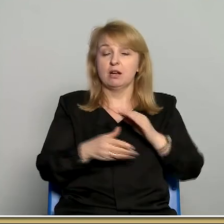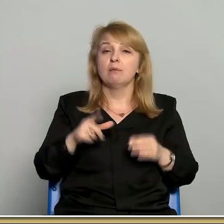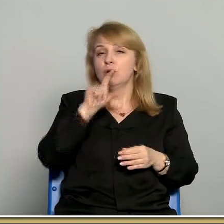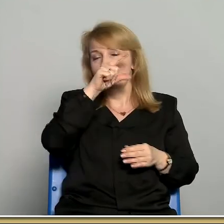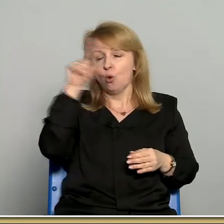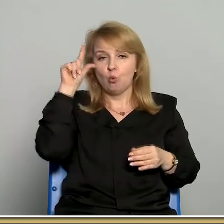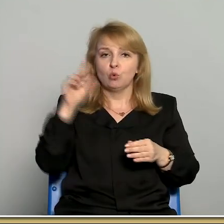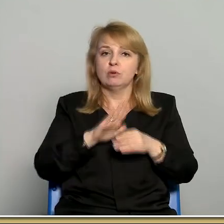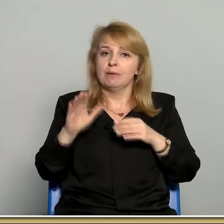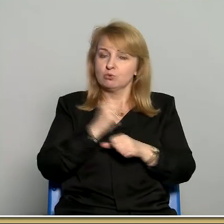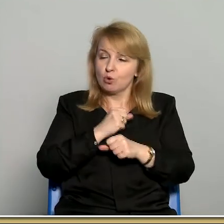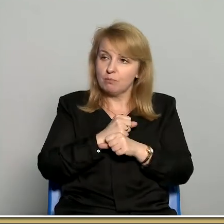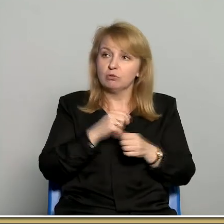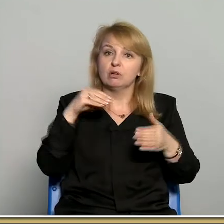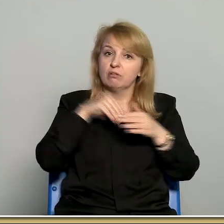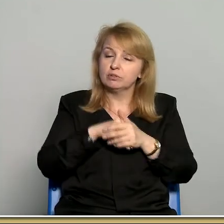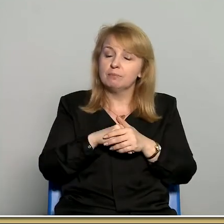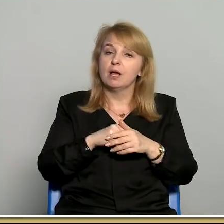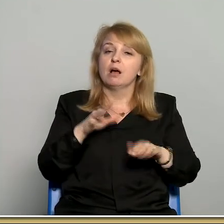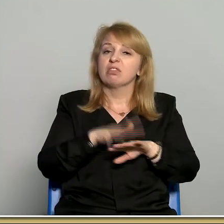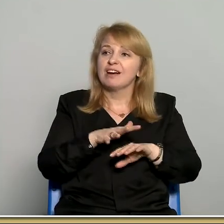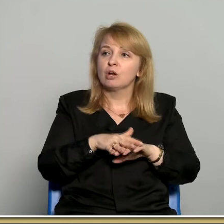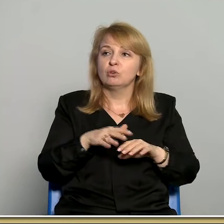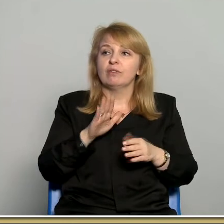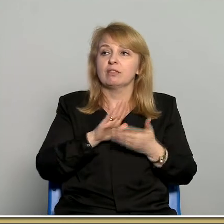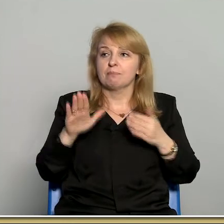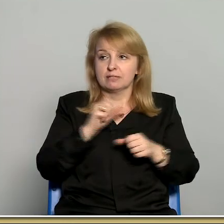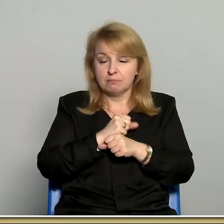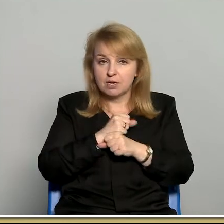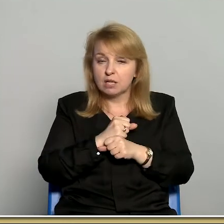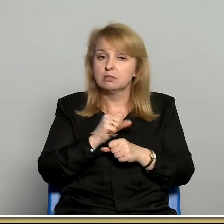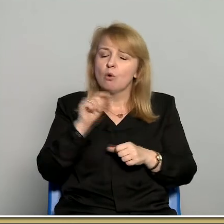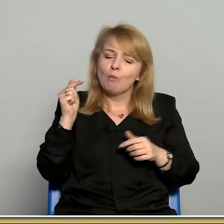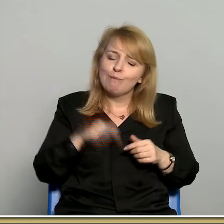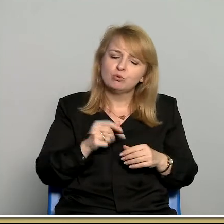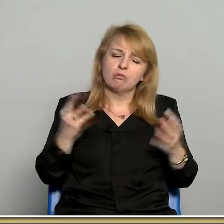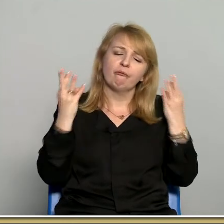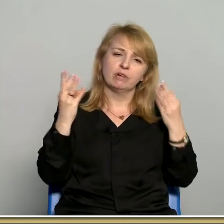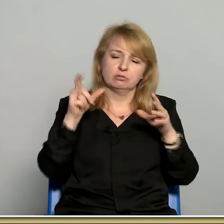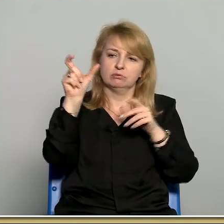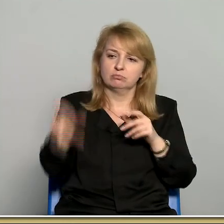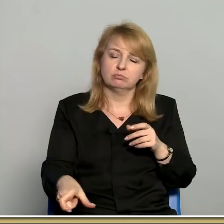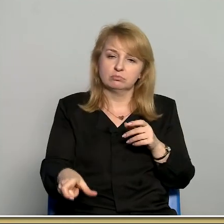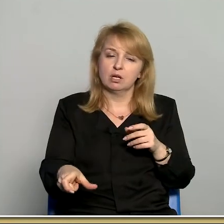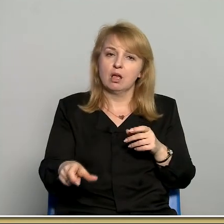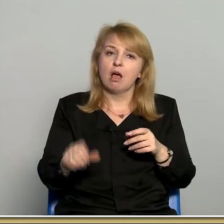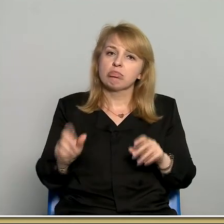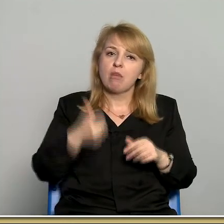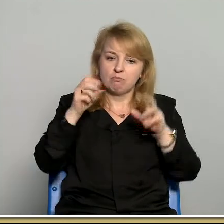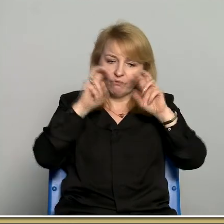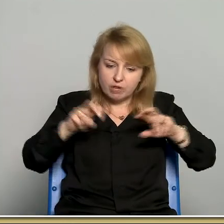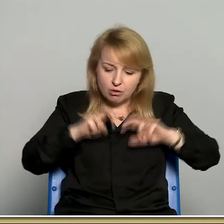mówimy o potraktowaniu takiej osoby bezrobotnej w pewnym sensie pakietowo, czyli od diagnozy